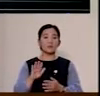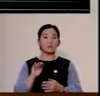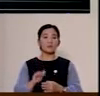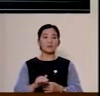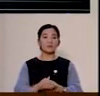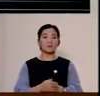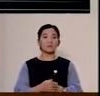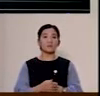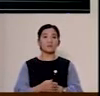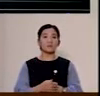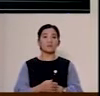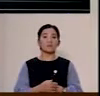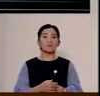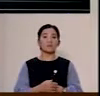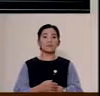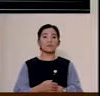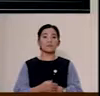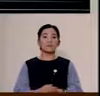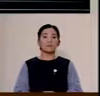175000.